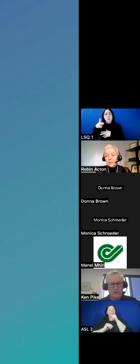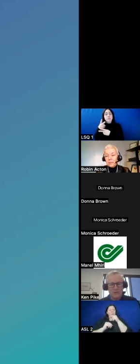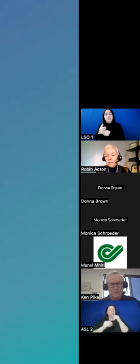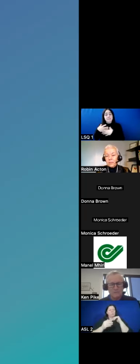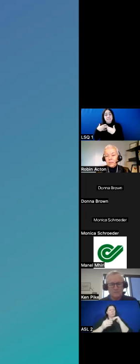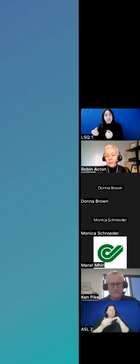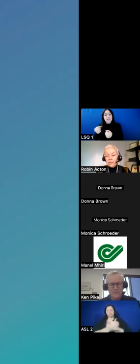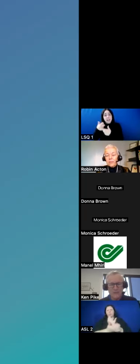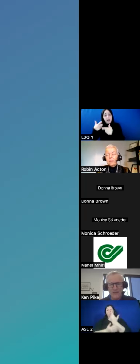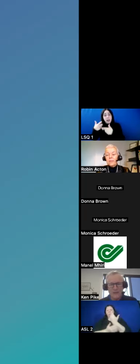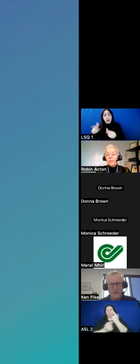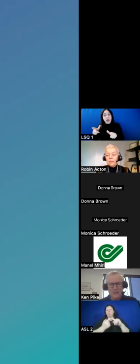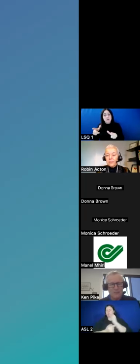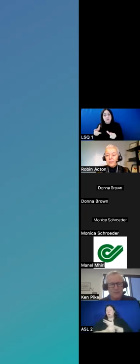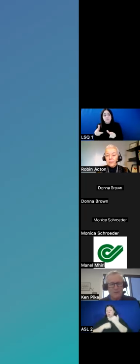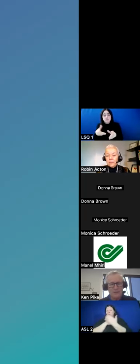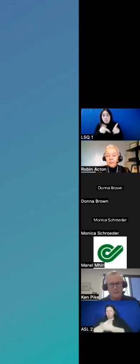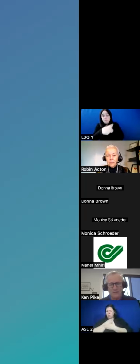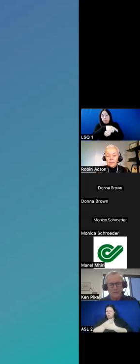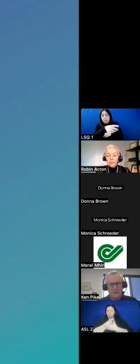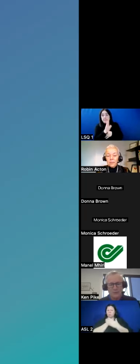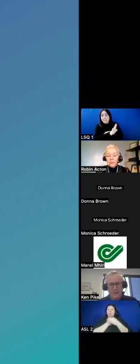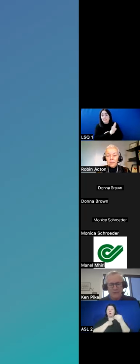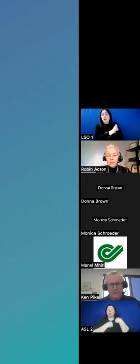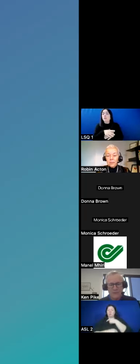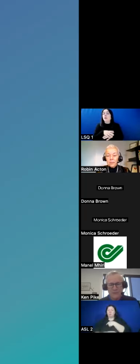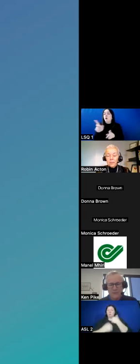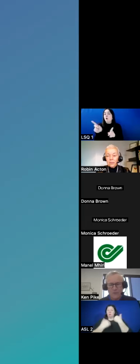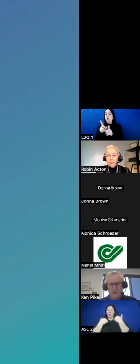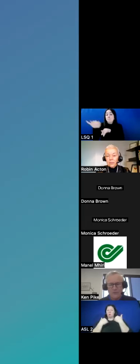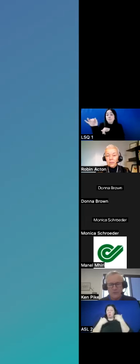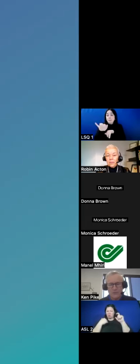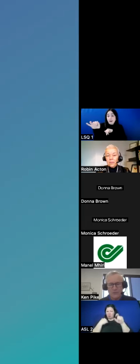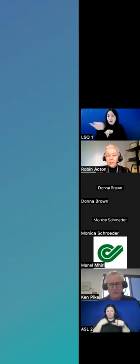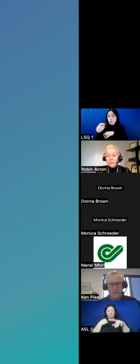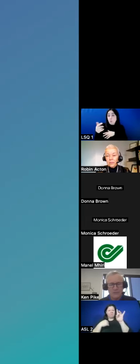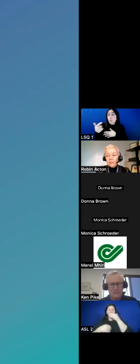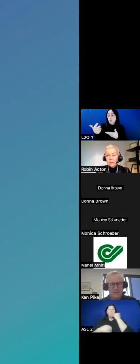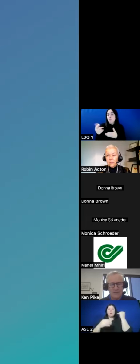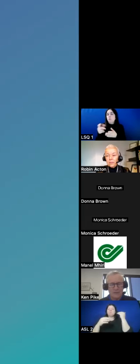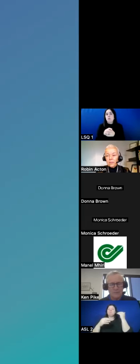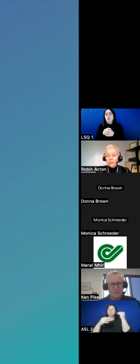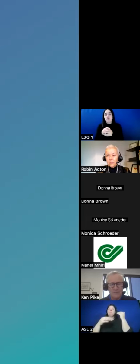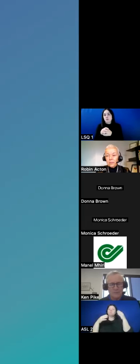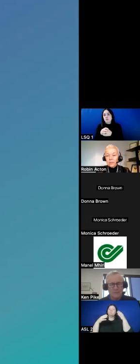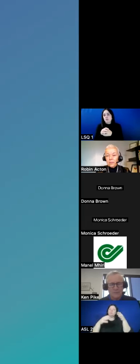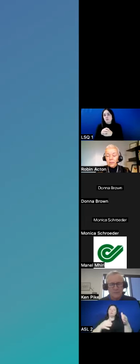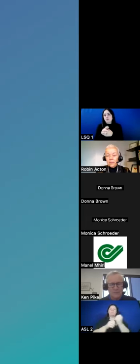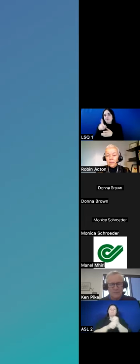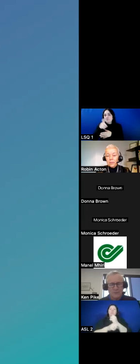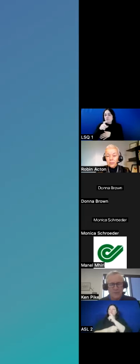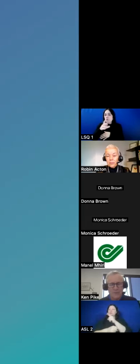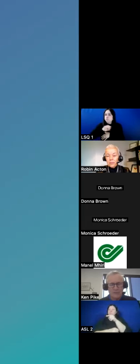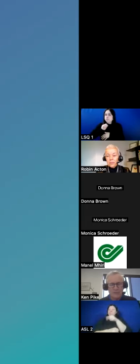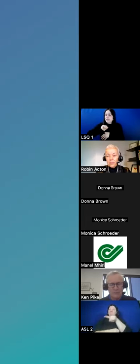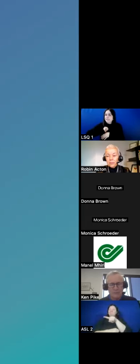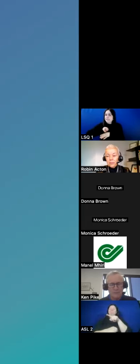de gens qui sont nouveaux arrivants au pays et on doit trouver de meilleurs moyens pour